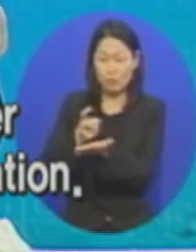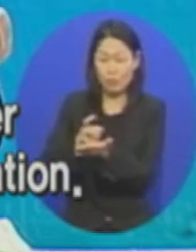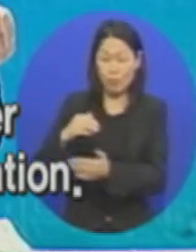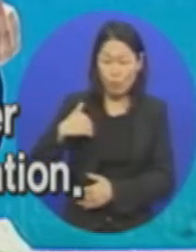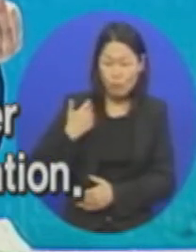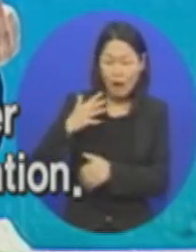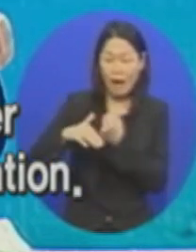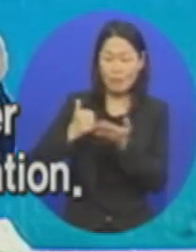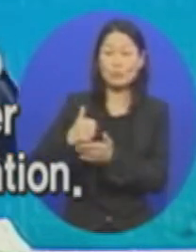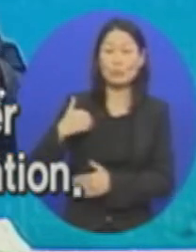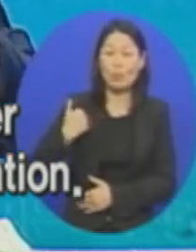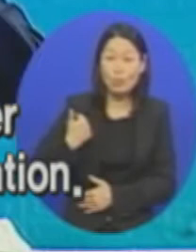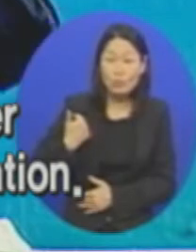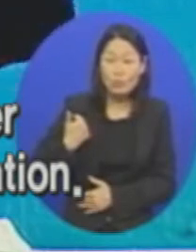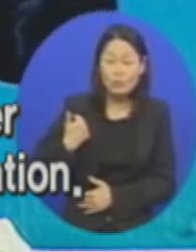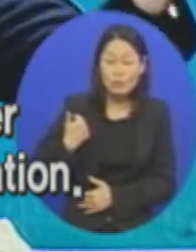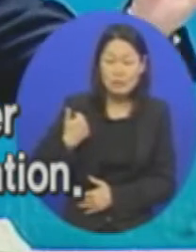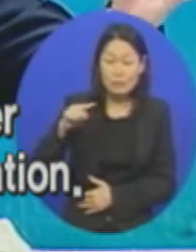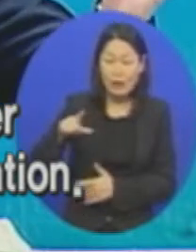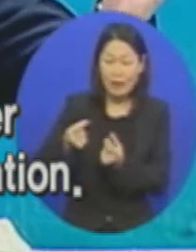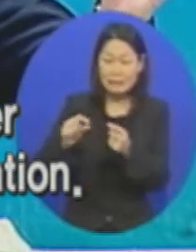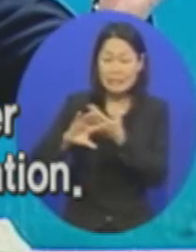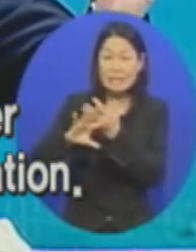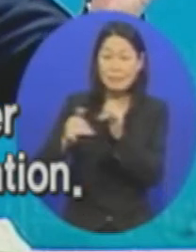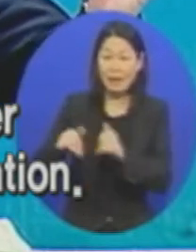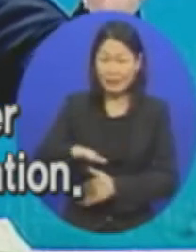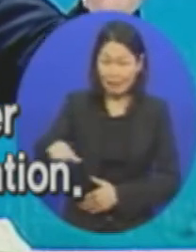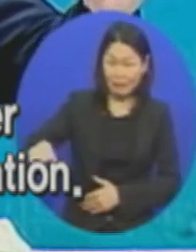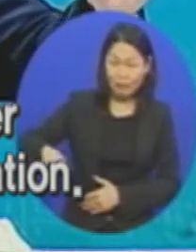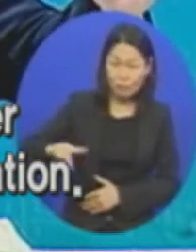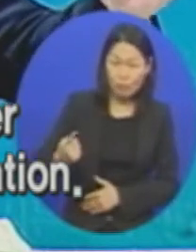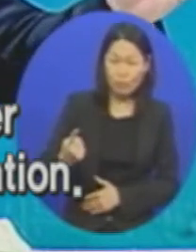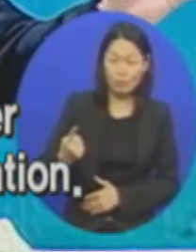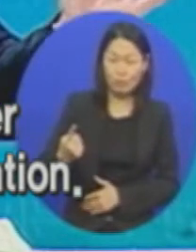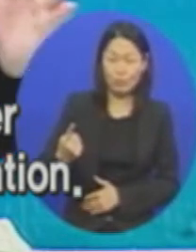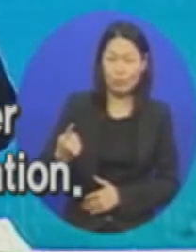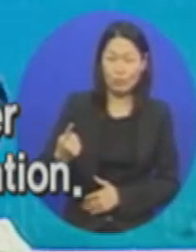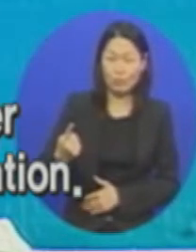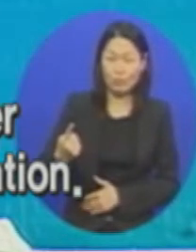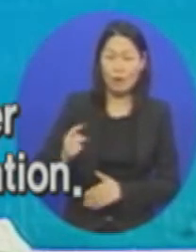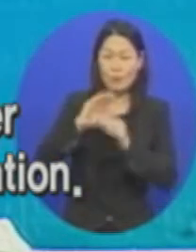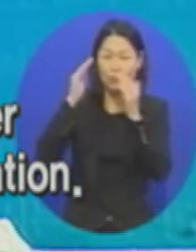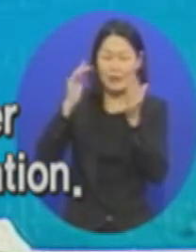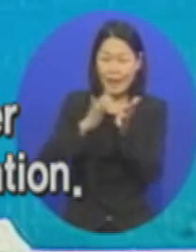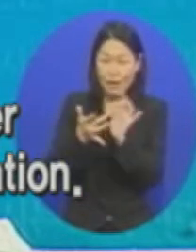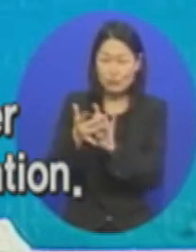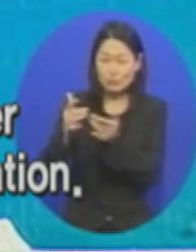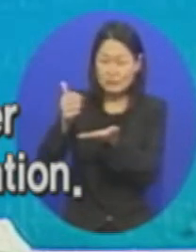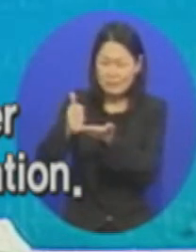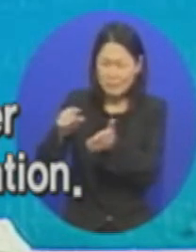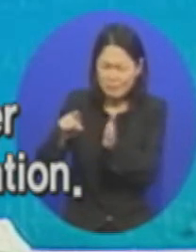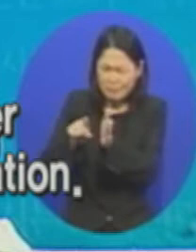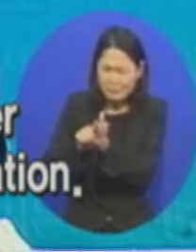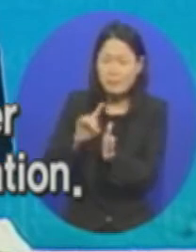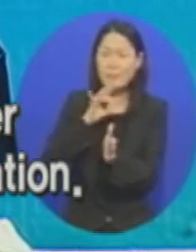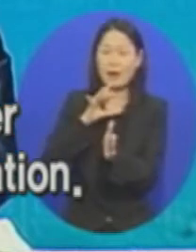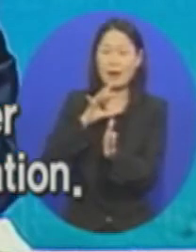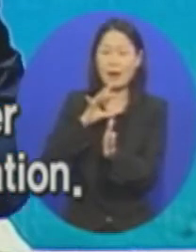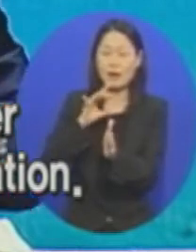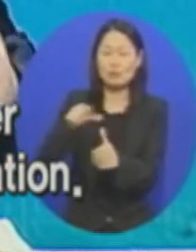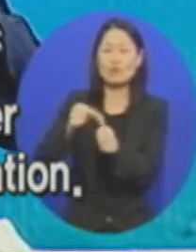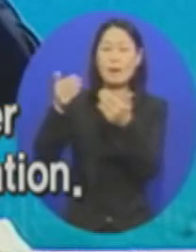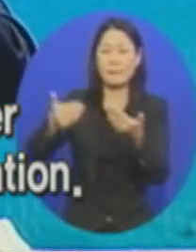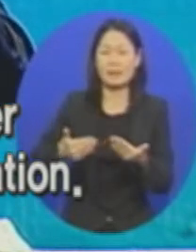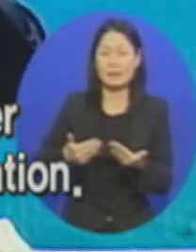하나님도 모르는 모든 이방인들에게 도 예수님만 믿기만 하면 구원